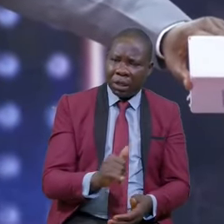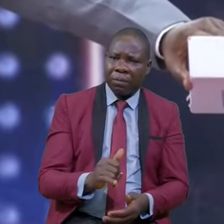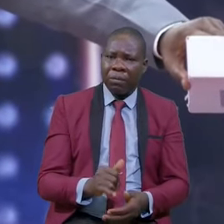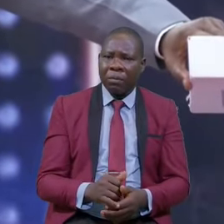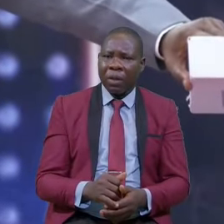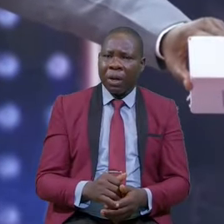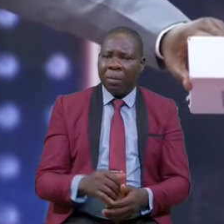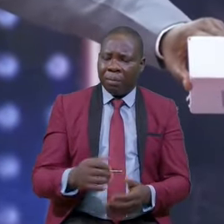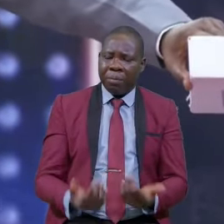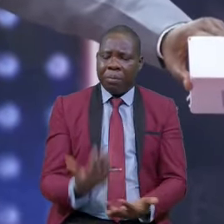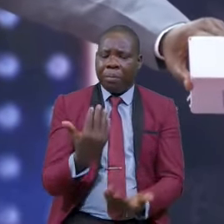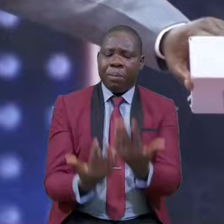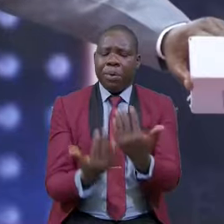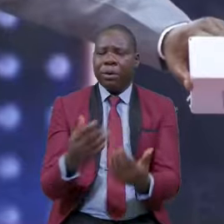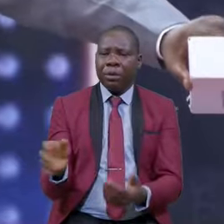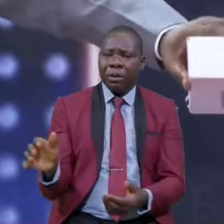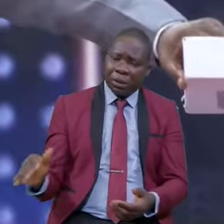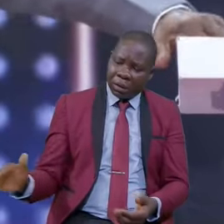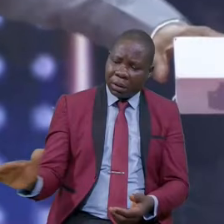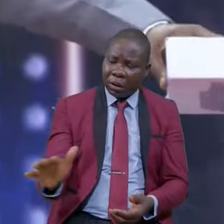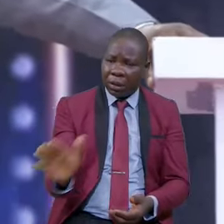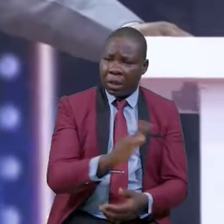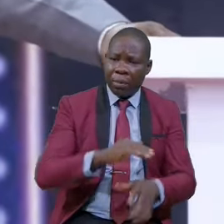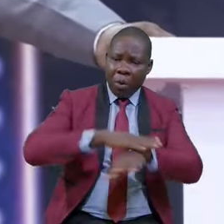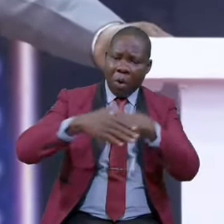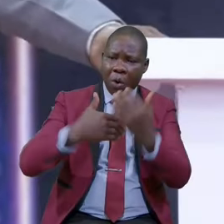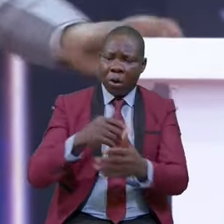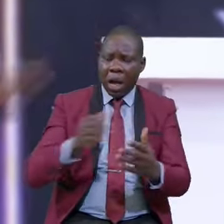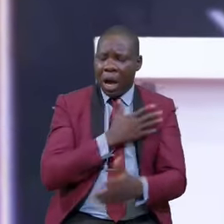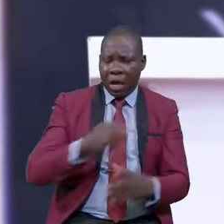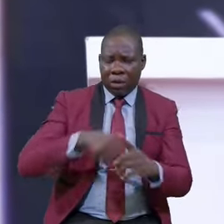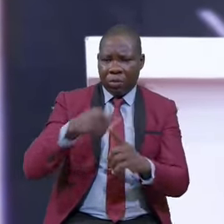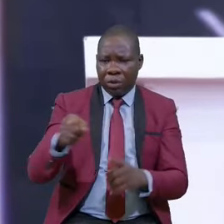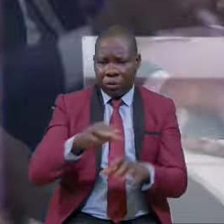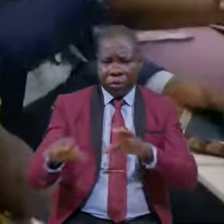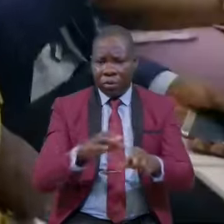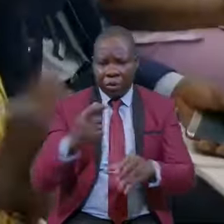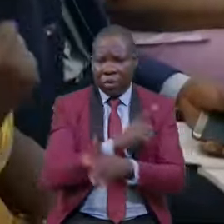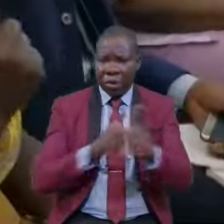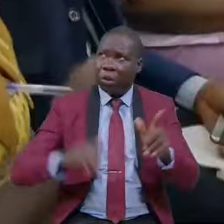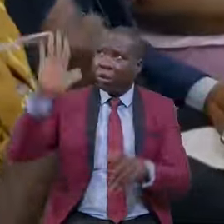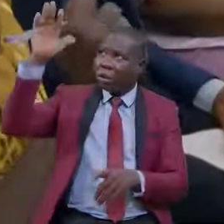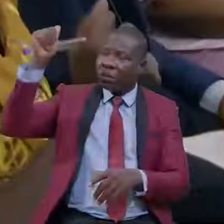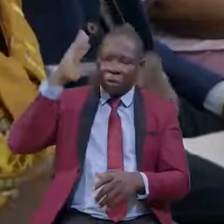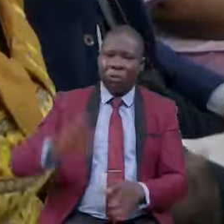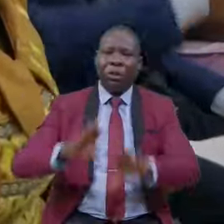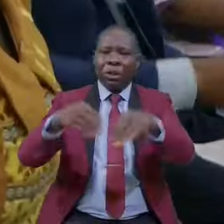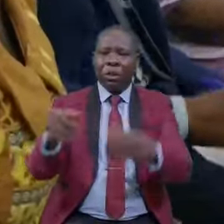Seigneur lui-même te donnera la puissance que tu dois avoir au nom de Jésus.